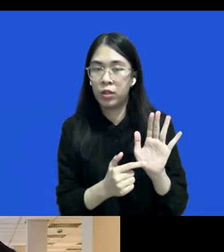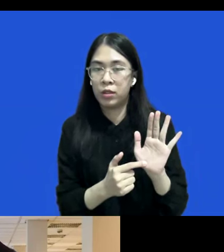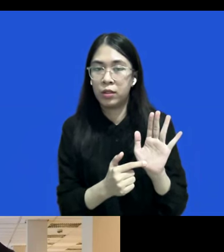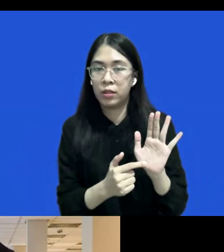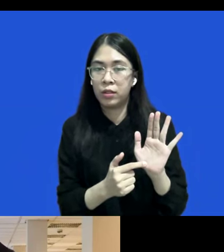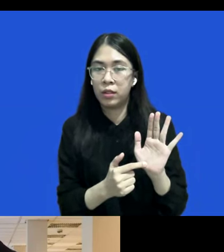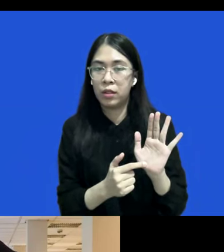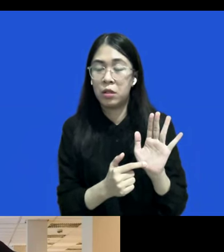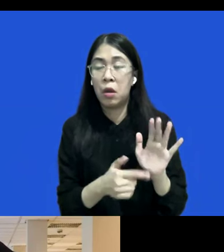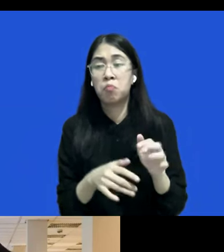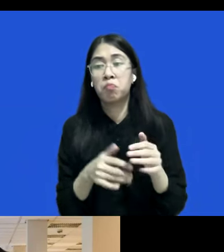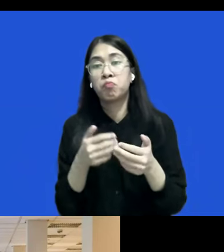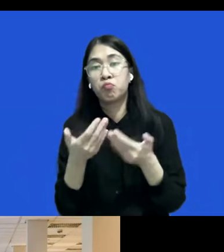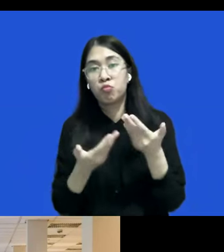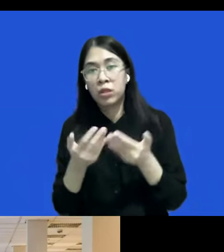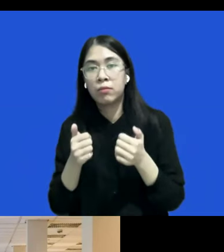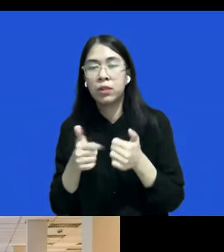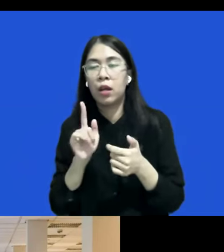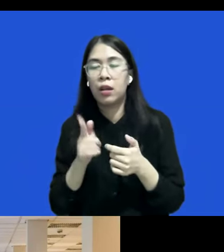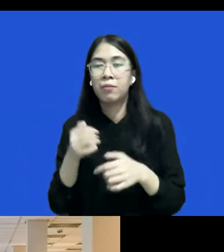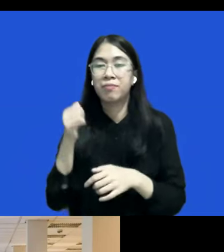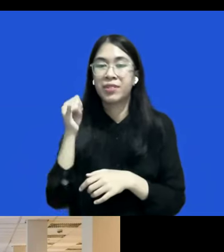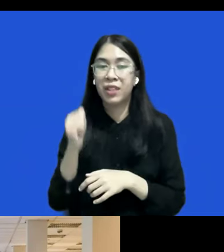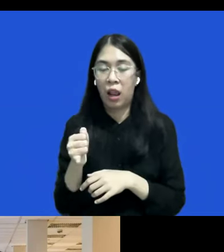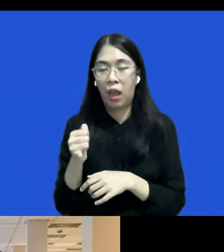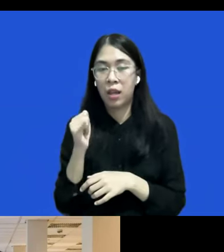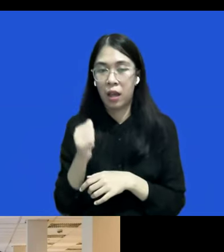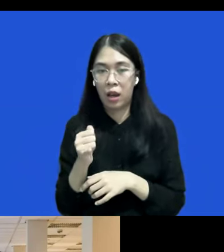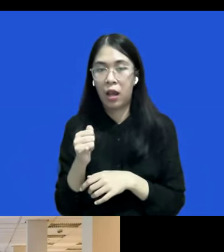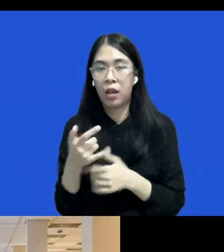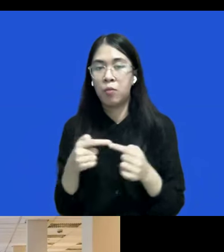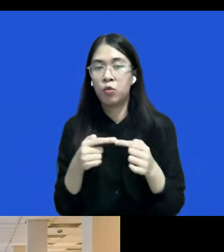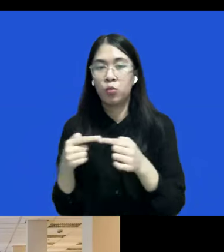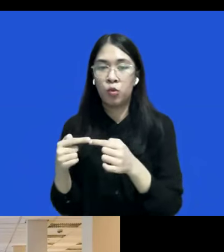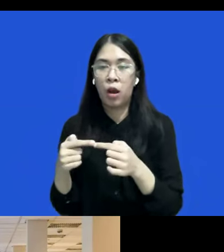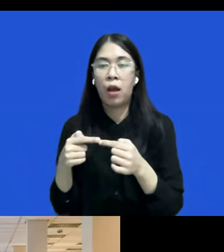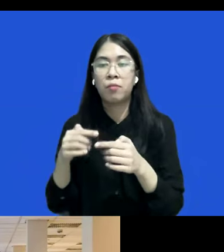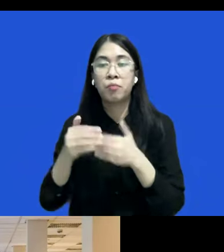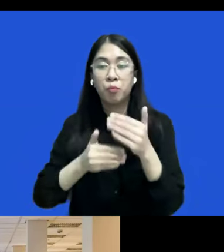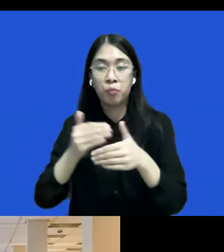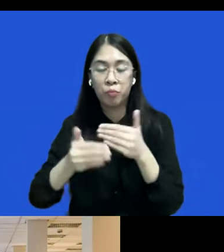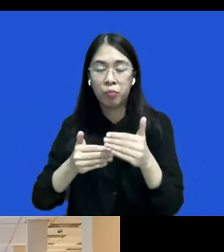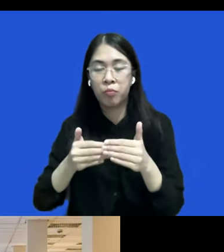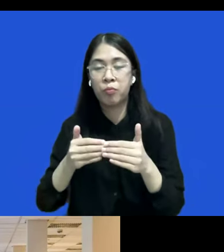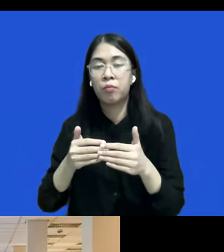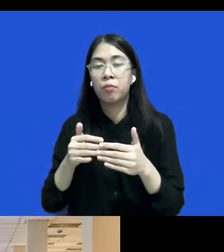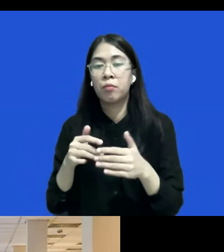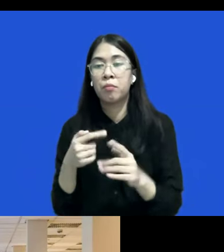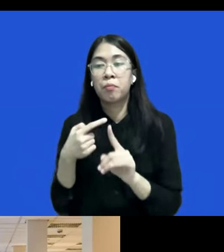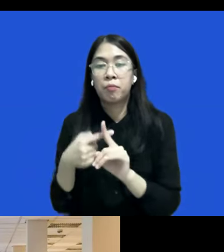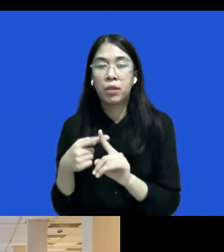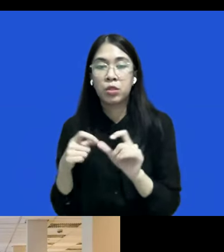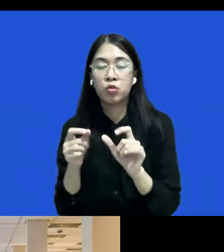sangat mungkin sekali terjadi kekeliruan, kesalahan yang tidak hanya berkaitan dengan prosedur, tapi juga substansi